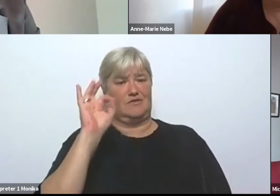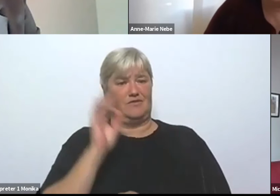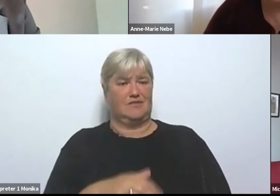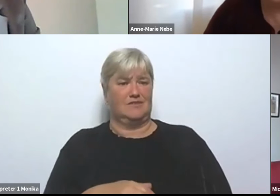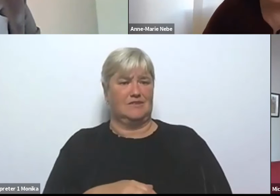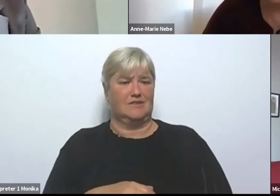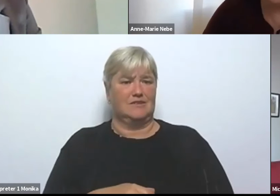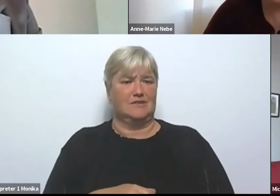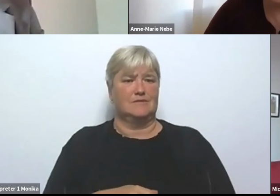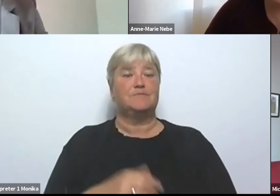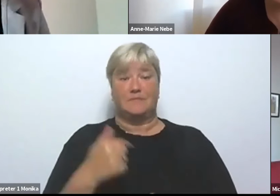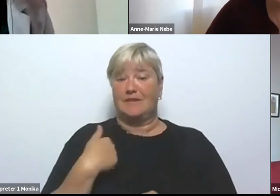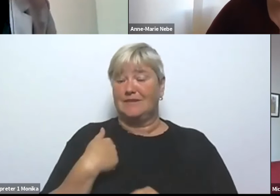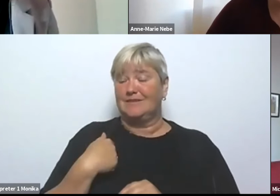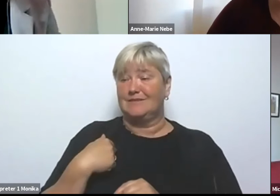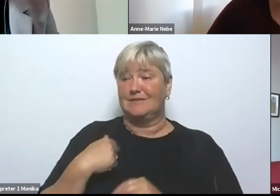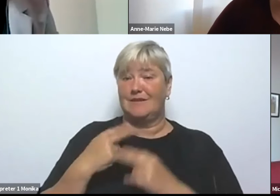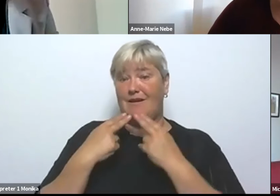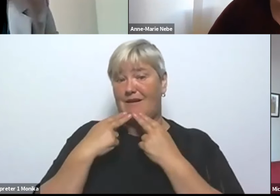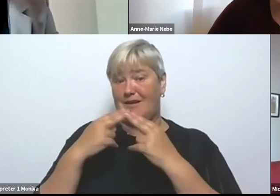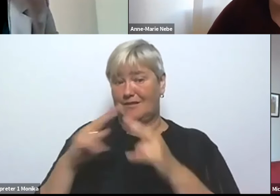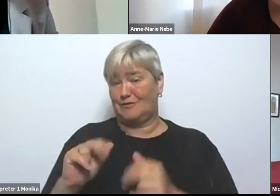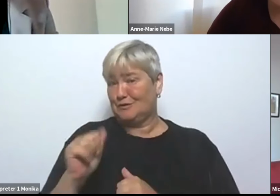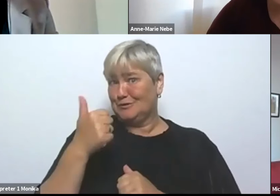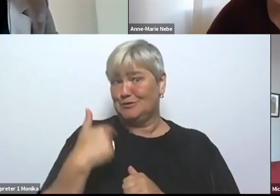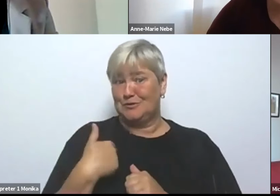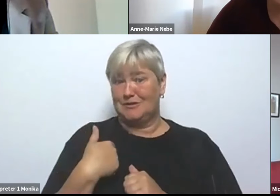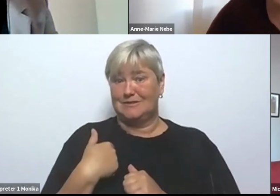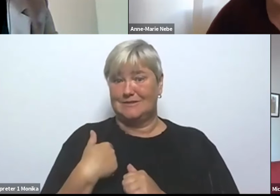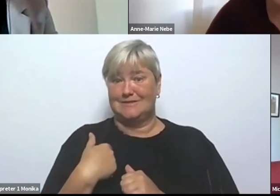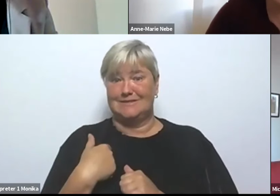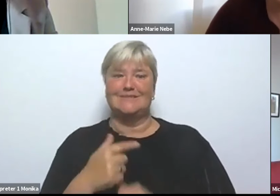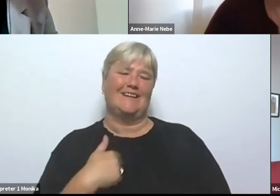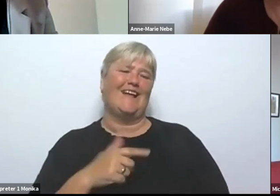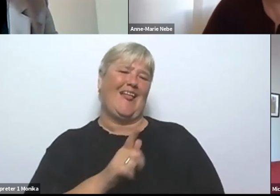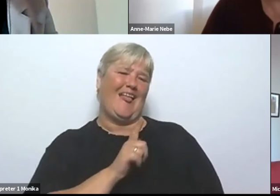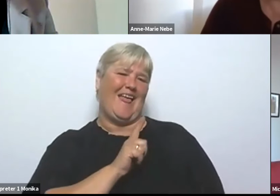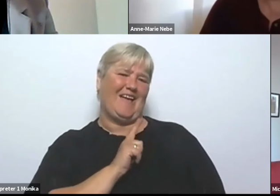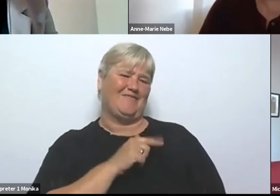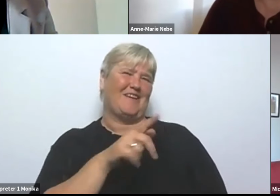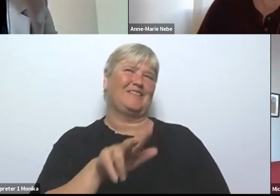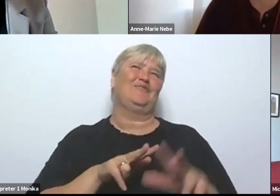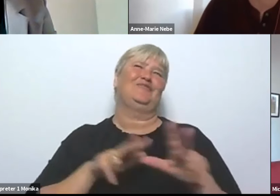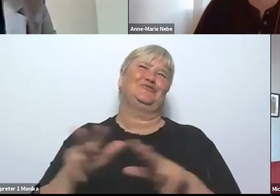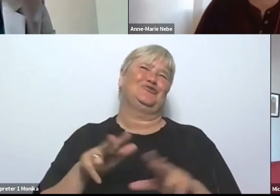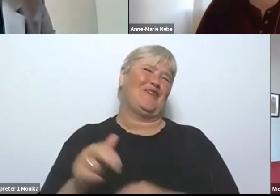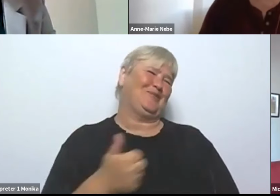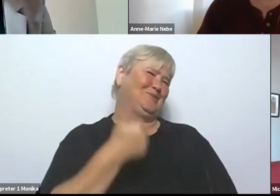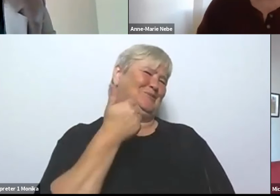Ich nutze mal die Gelegenheit und antworte vielleicht zuerst. Das habe ich erwartet, dass die Wirtschaft zuerst antwortet.